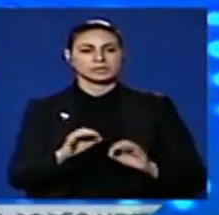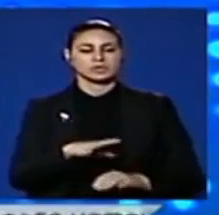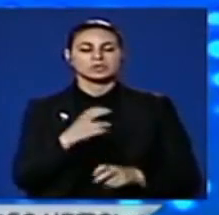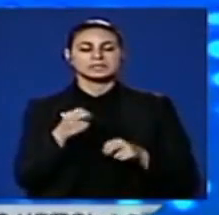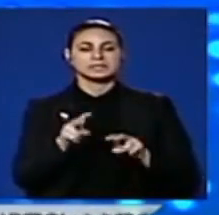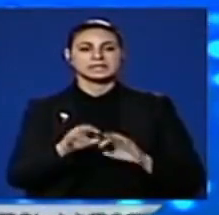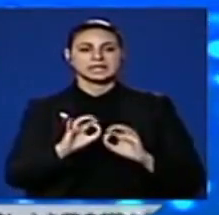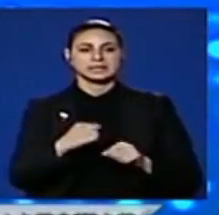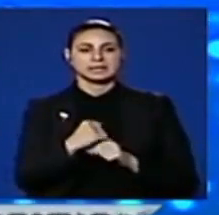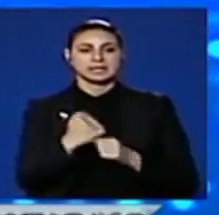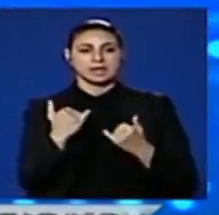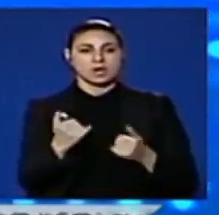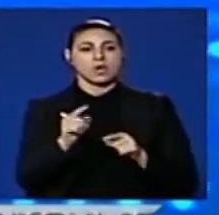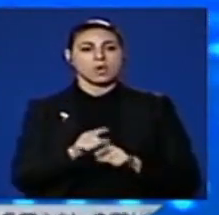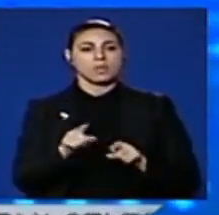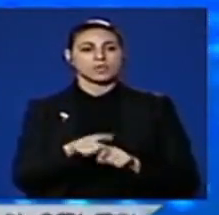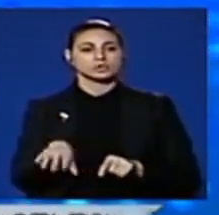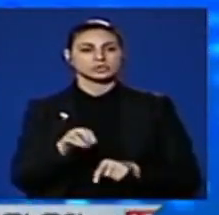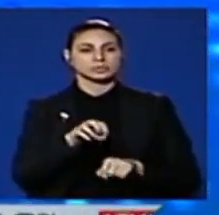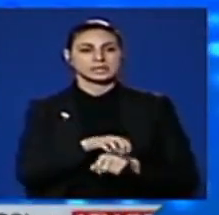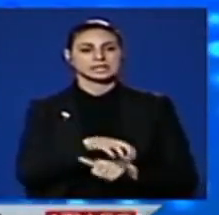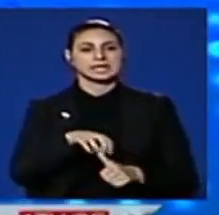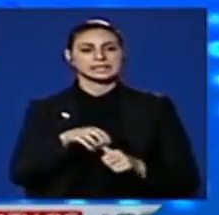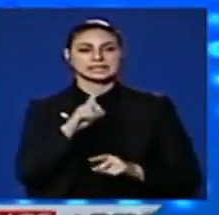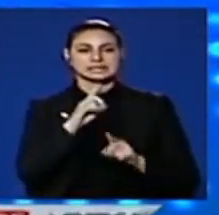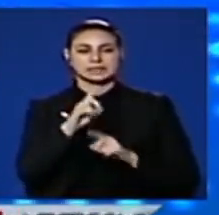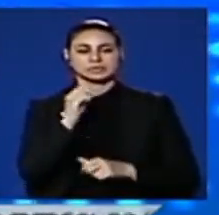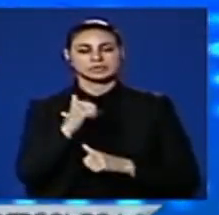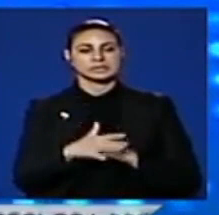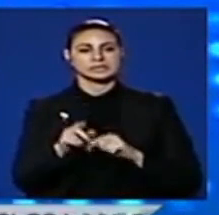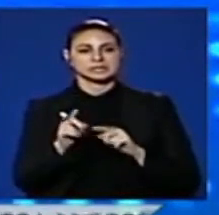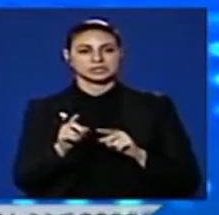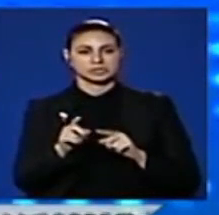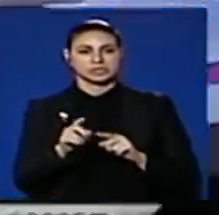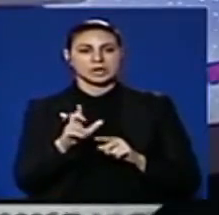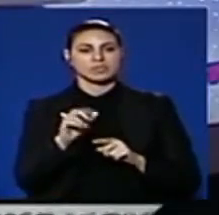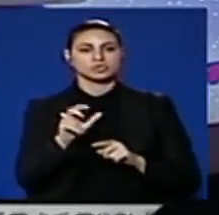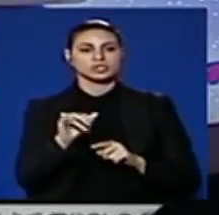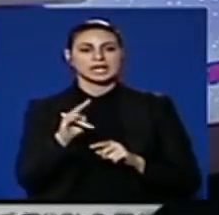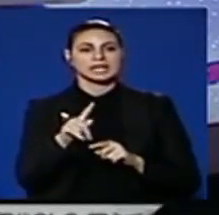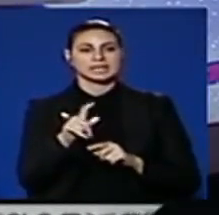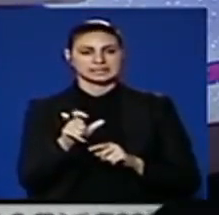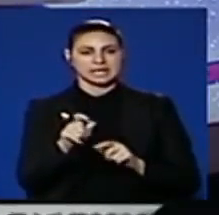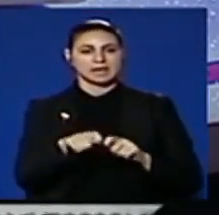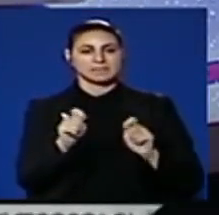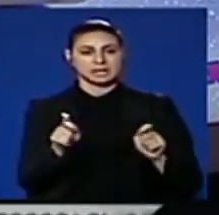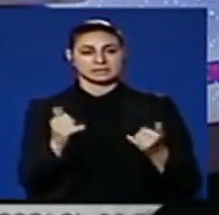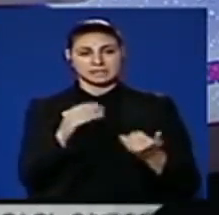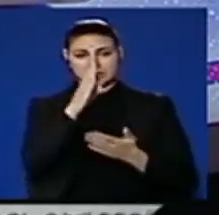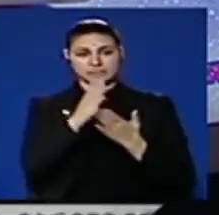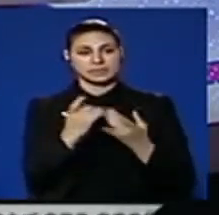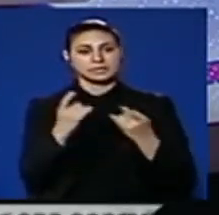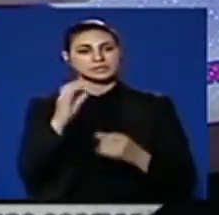Speciali განცხადება კეთება ახლა ოპოზიციური პარტიების ლიდერთა საბჭოს მედია ცენტრშიც ბრიფინგს ნინო ბურჯანაძე მართავს თავპირდაპირ ეთერში.